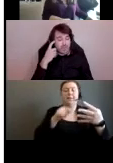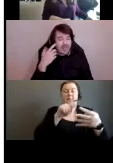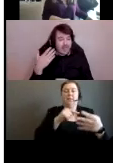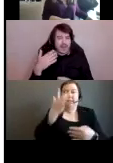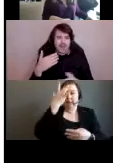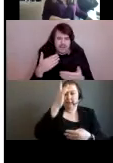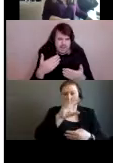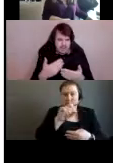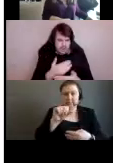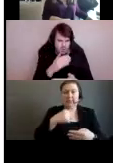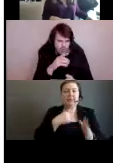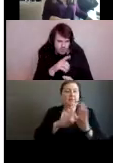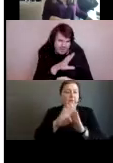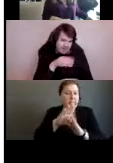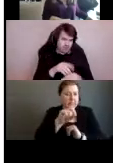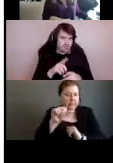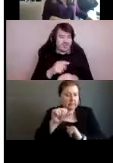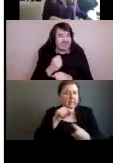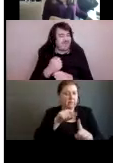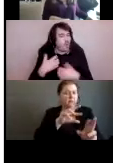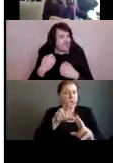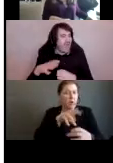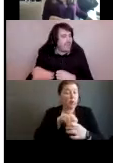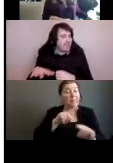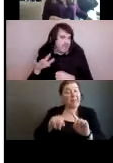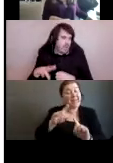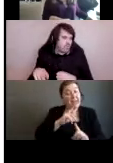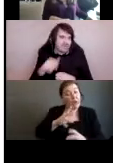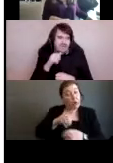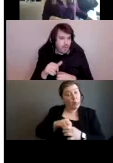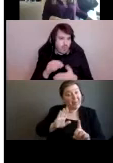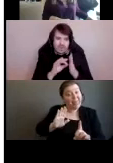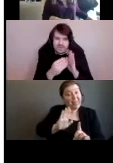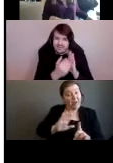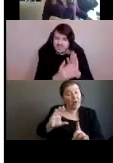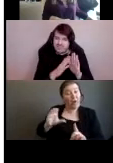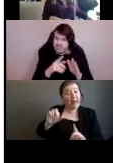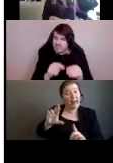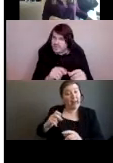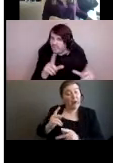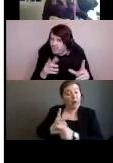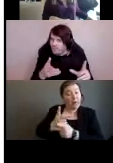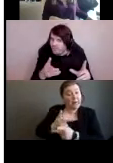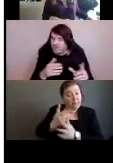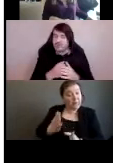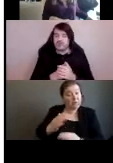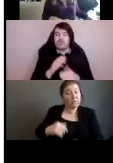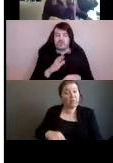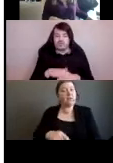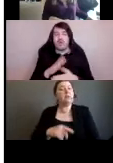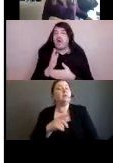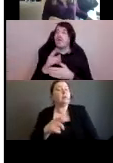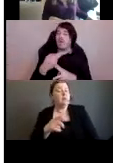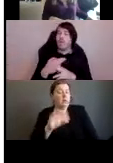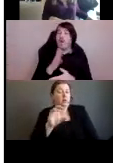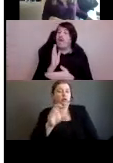est-ce que ça inclut finalement les travailleurs de la santé? Parce que ce n'est pas indiqué dans la diapositive. Dans la phase 2,